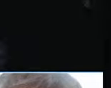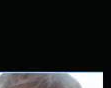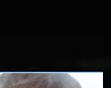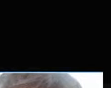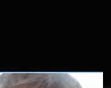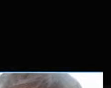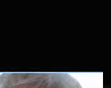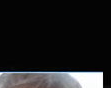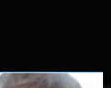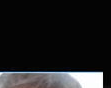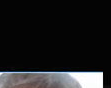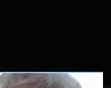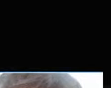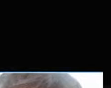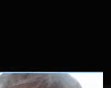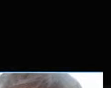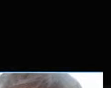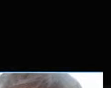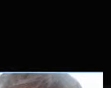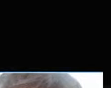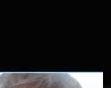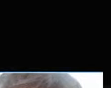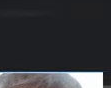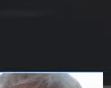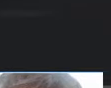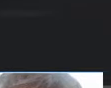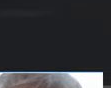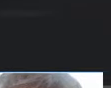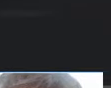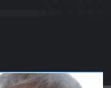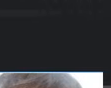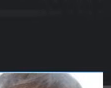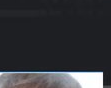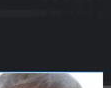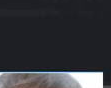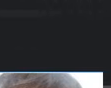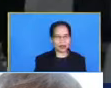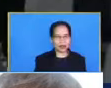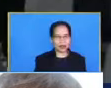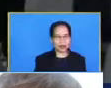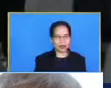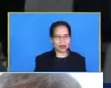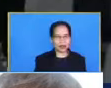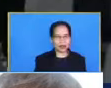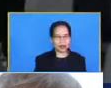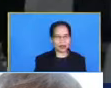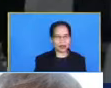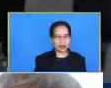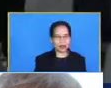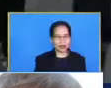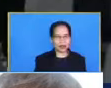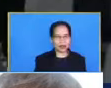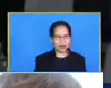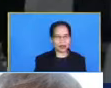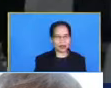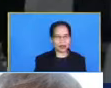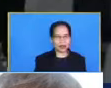Salamat po, salamat. Nene, oh, ayan. Lagot ka, pinaiyak mo. Ayan, kita